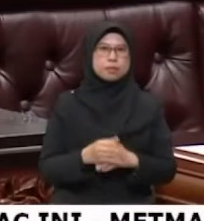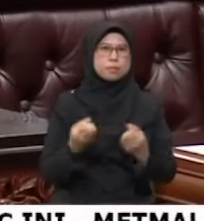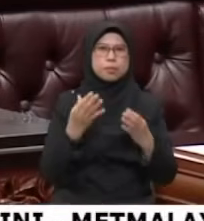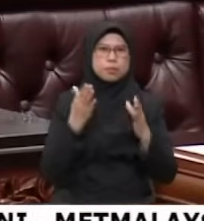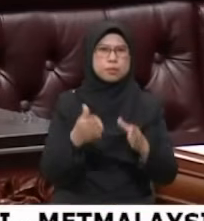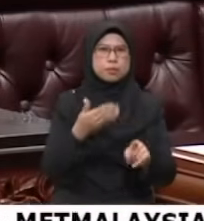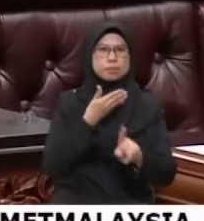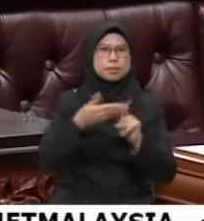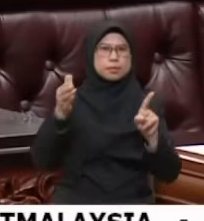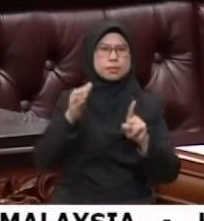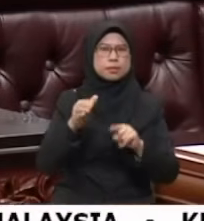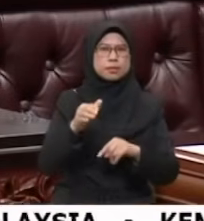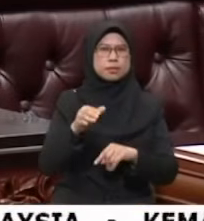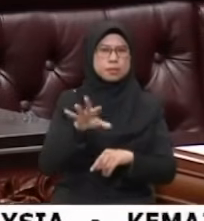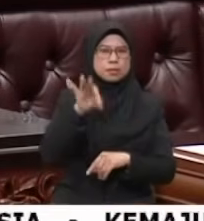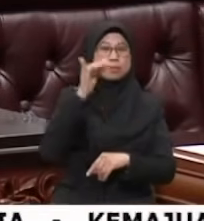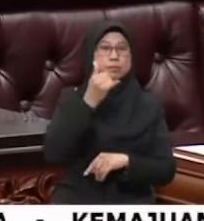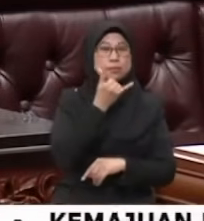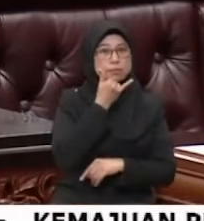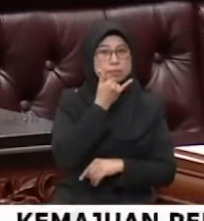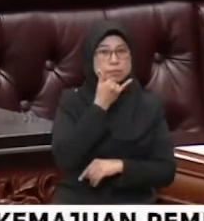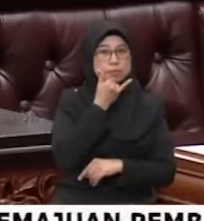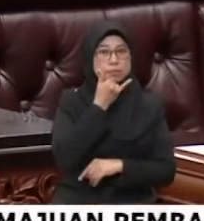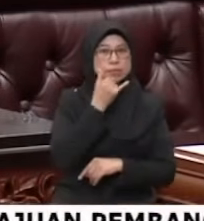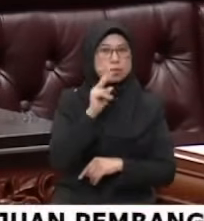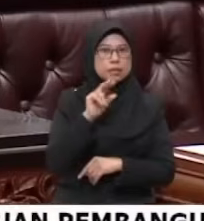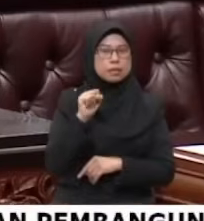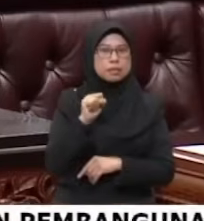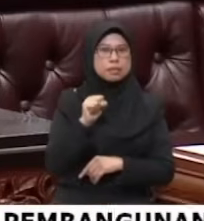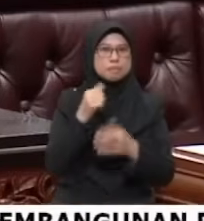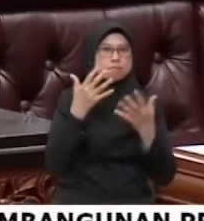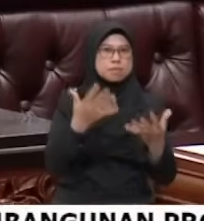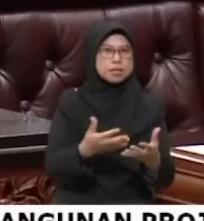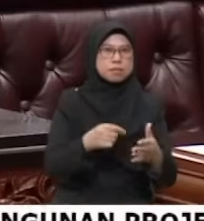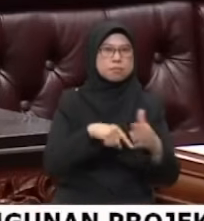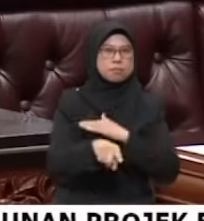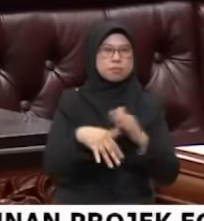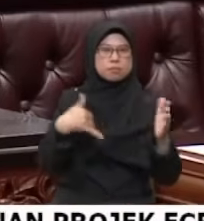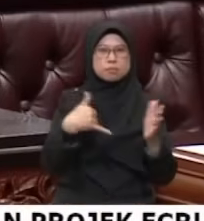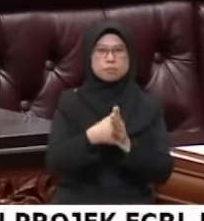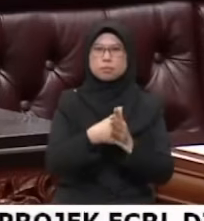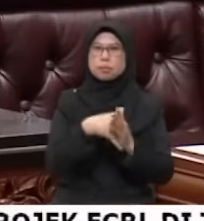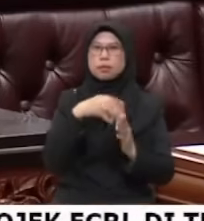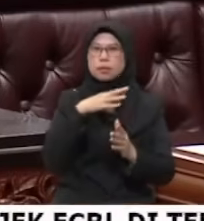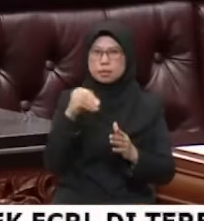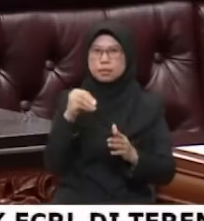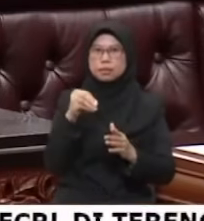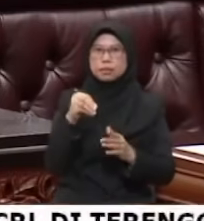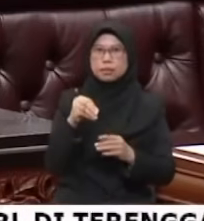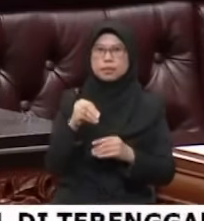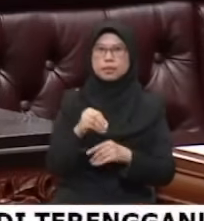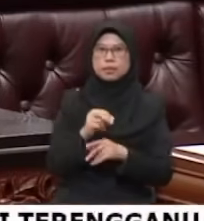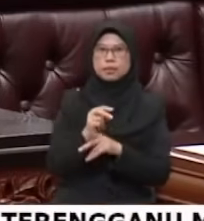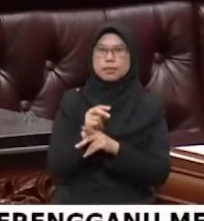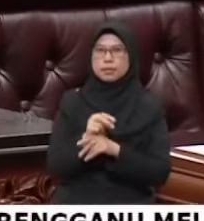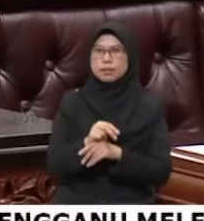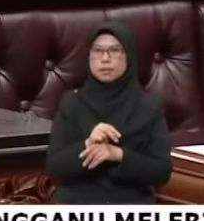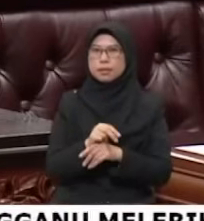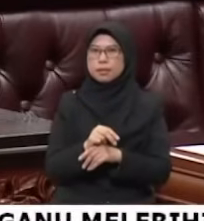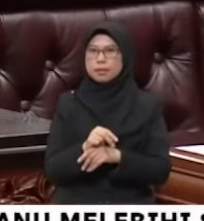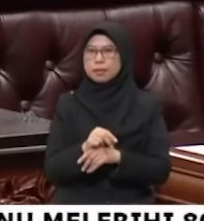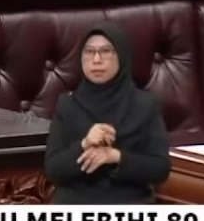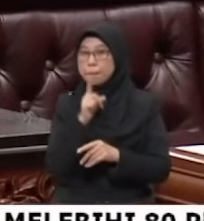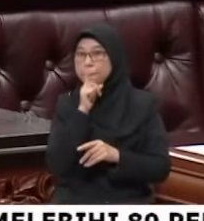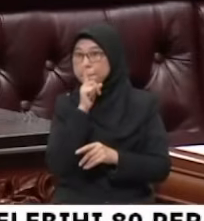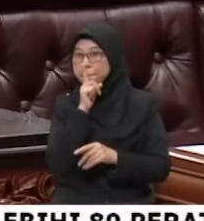setelah didapati bersalah dalam kes-kes yang berat seperti membunuh meruguh ataupun yang melindungi kegiatan haram seperti yang